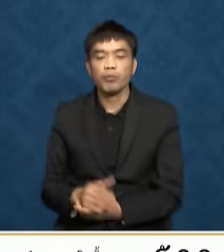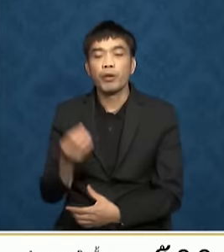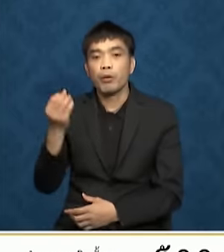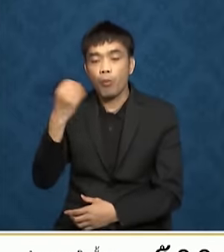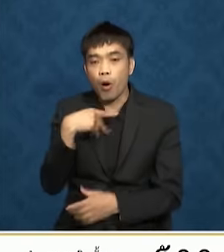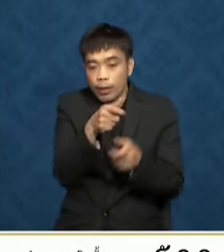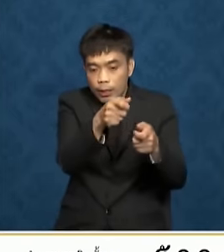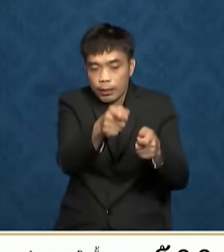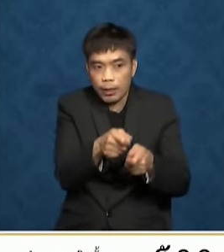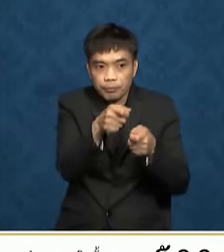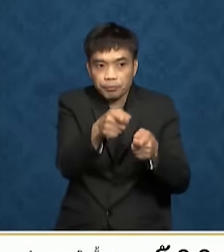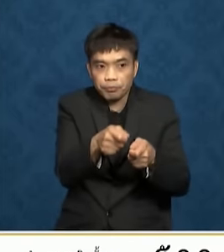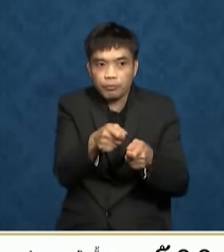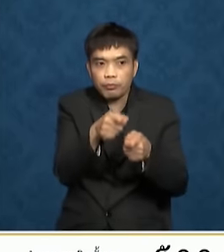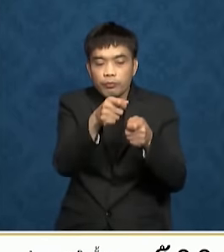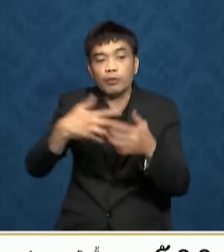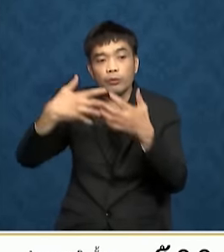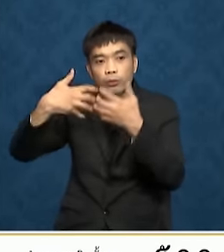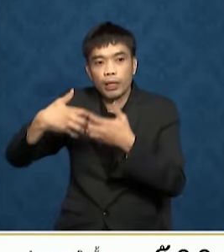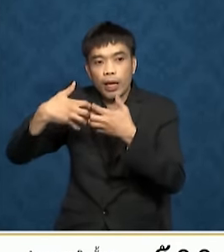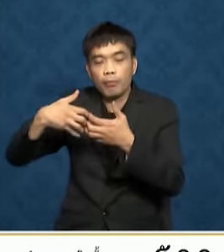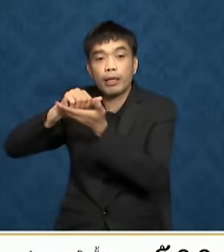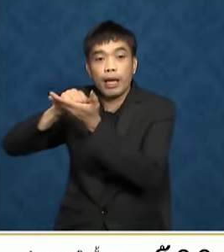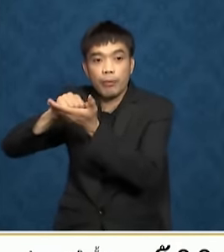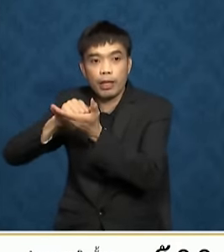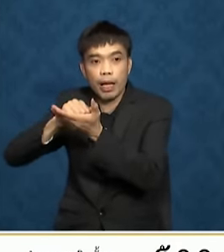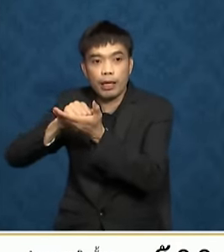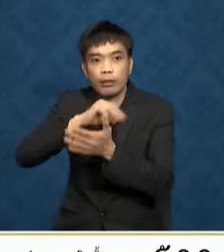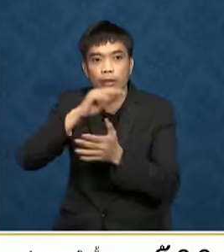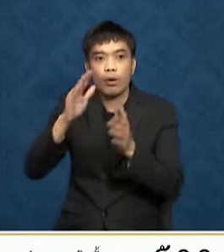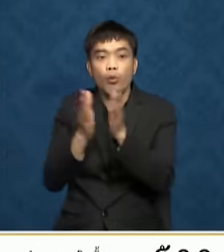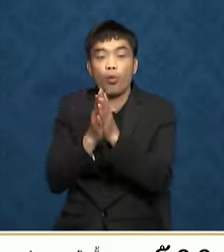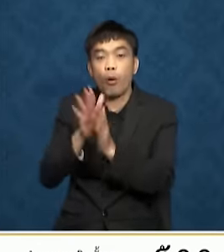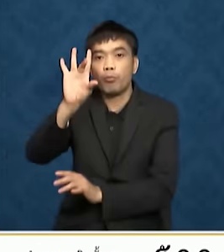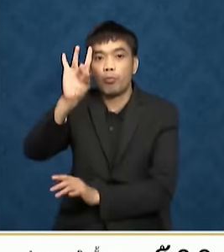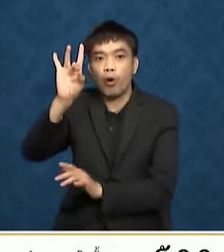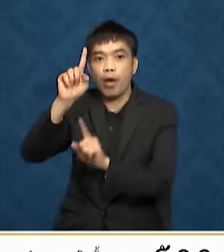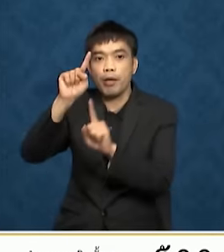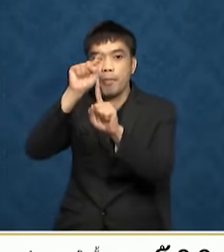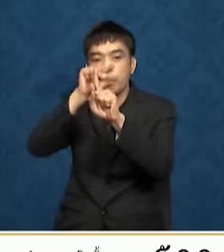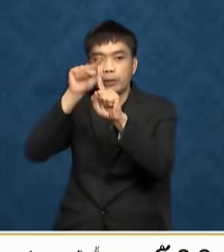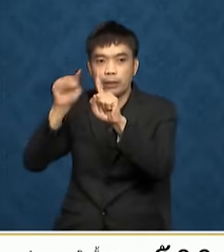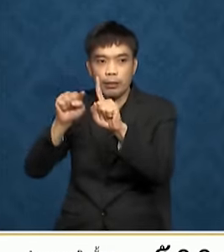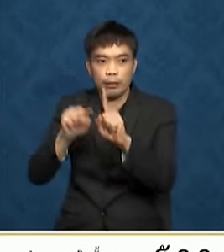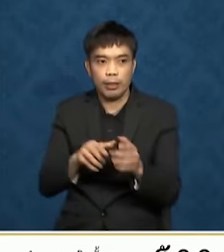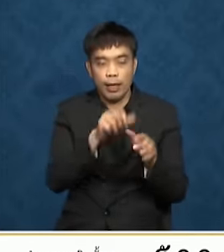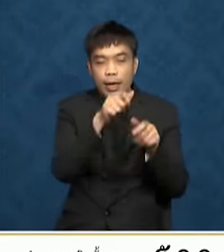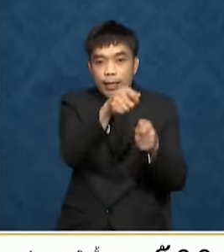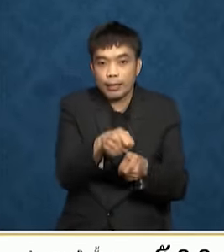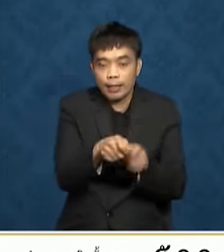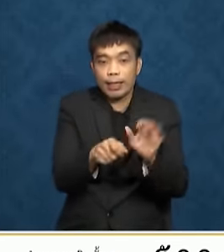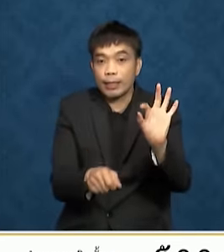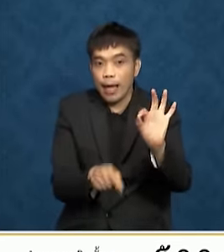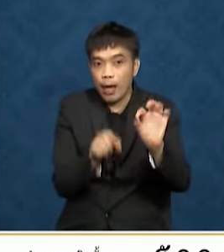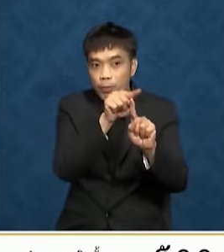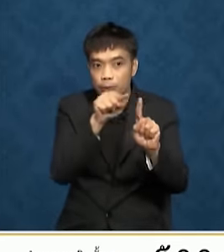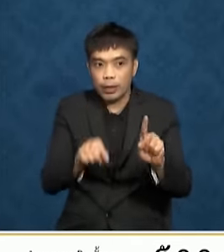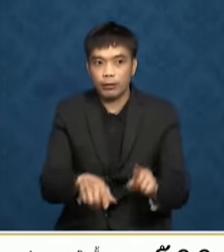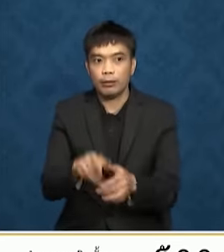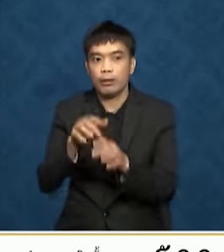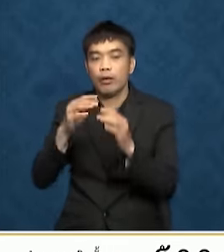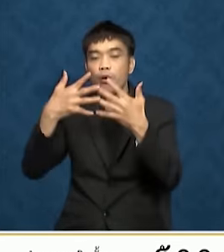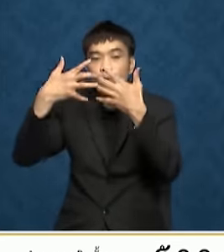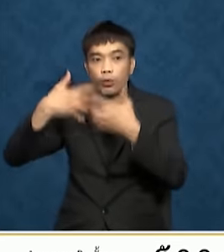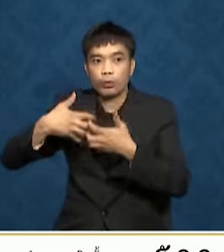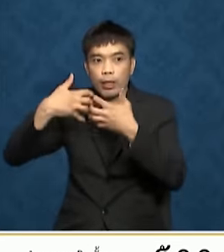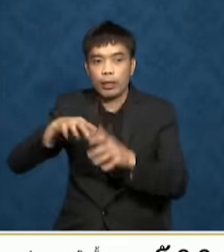ว่าภาคเกษตรภาคอุตสาหกรรมแล้วก็ภาคบริการรวมกันเป็น GDP 100%เป็นเกษตร 99%ครับเป็นอุตสาหกรรม 33%ครับเป็น